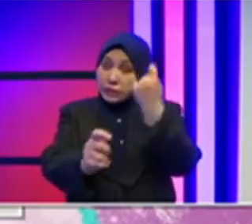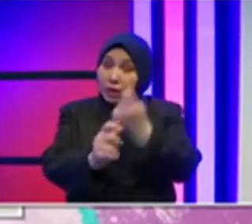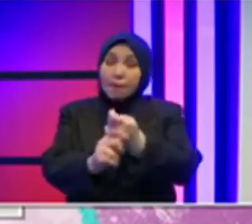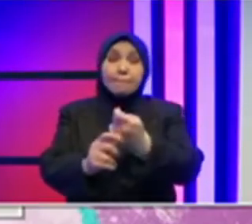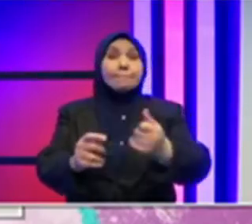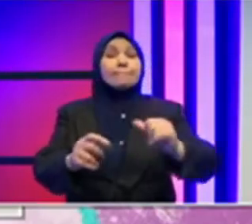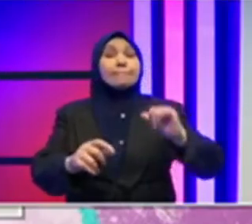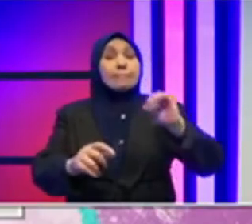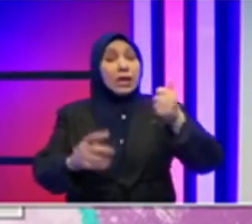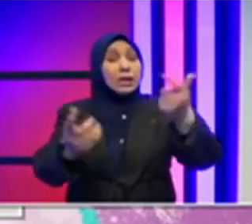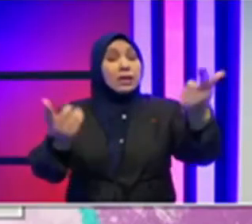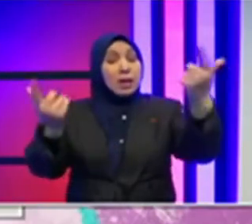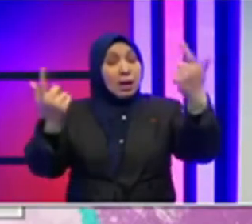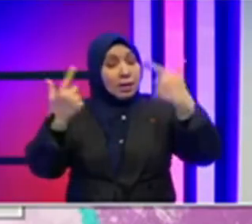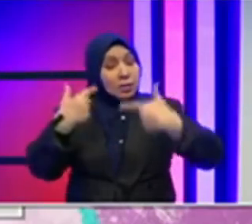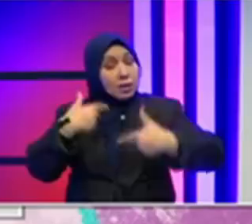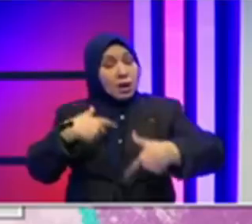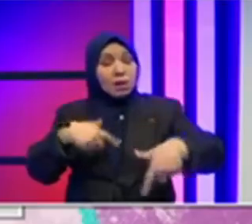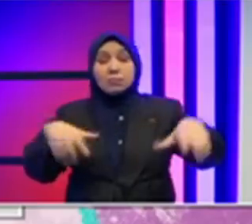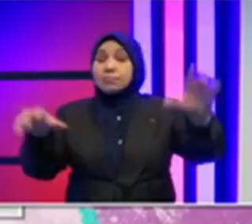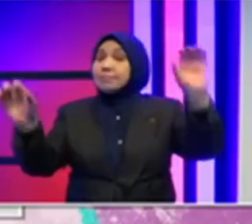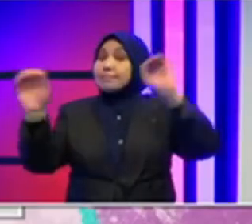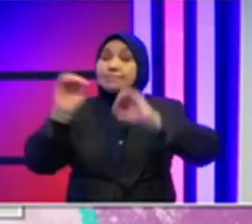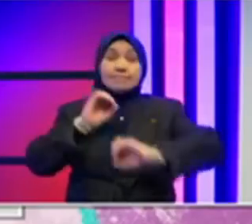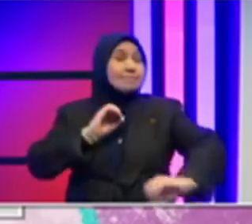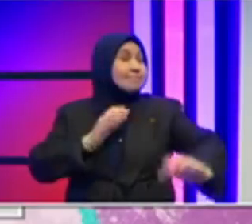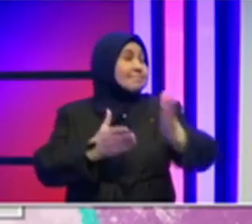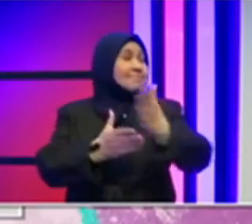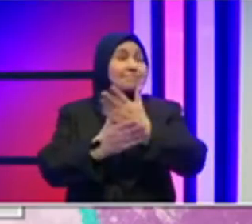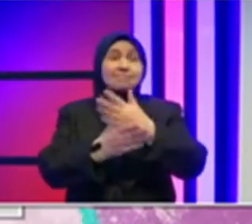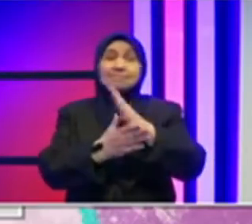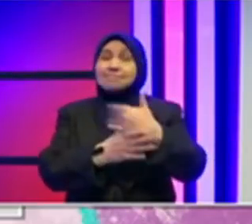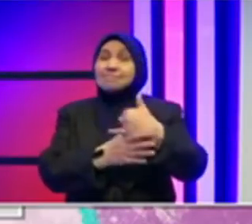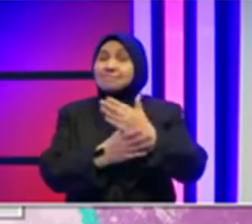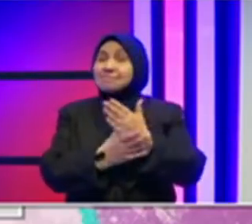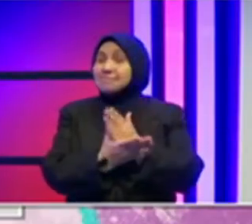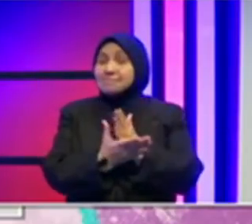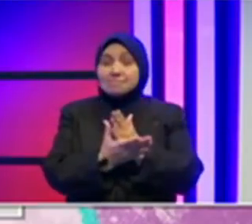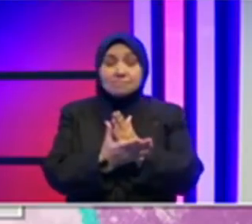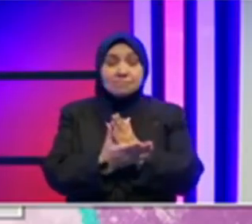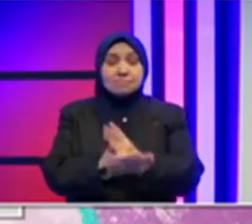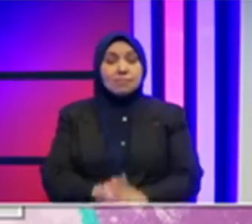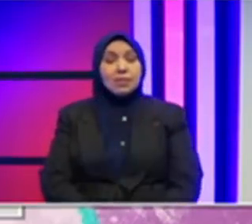آتية لا ريب فيها